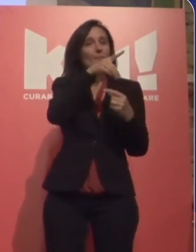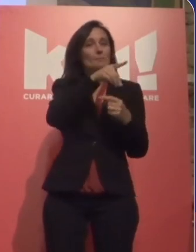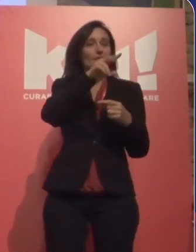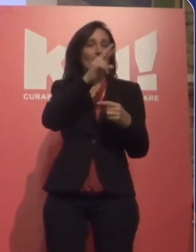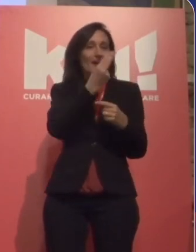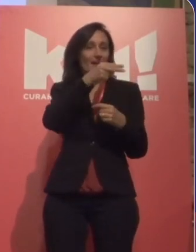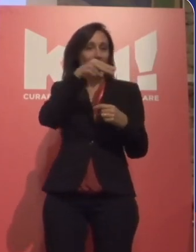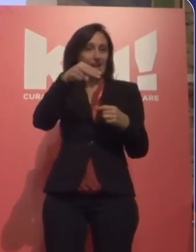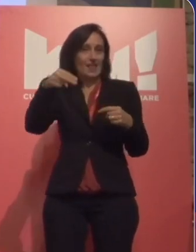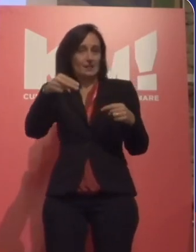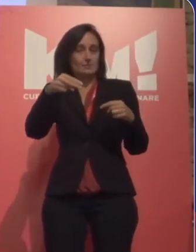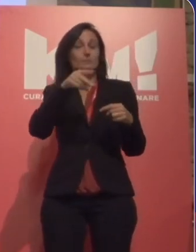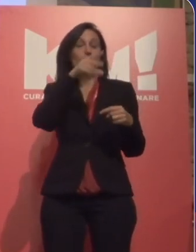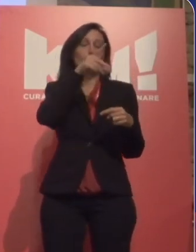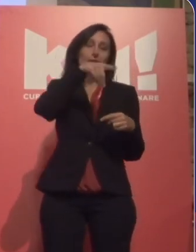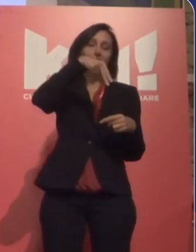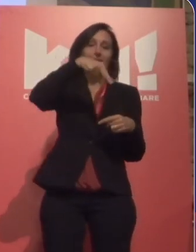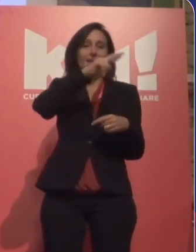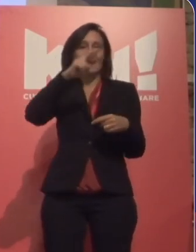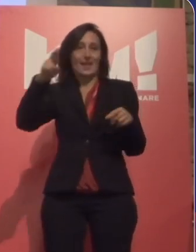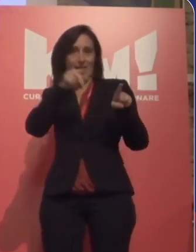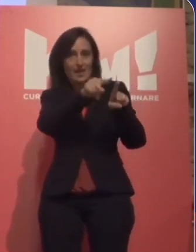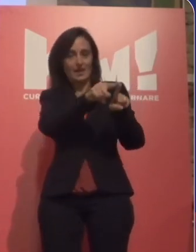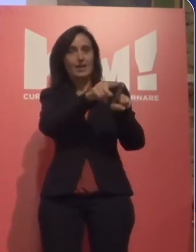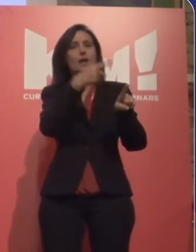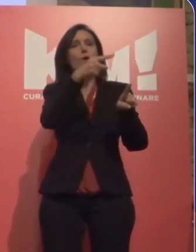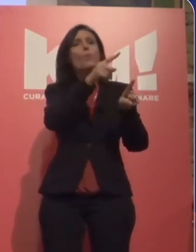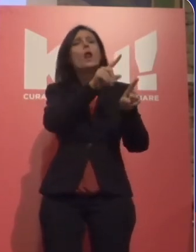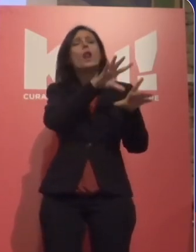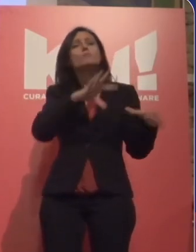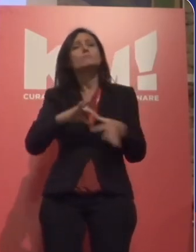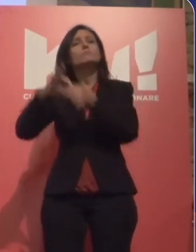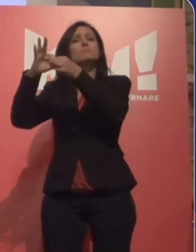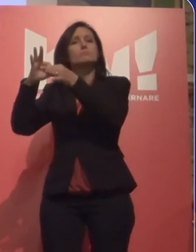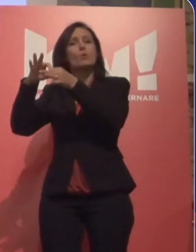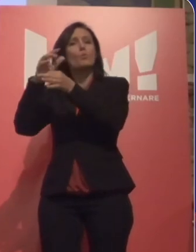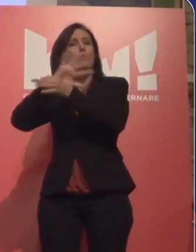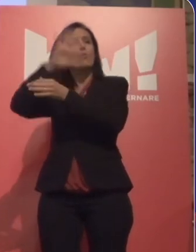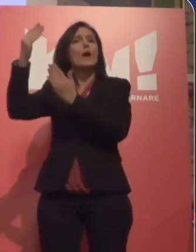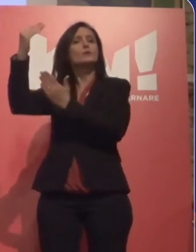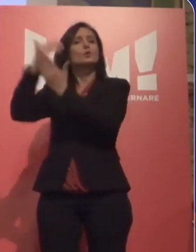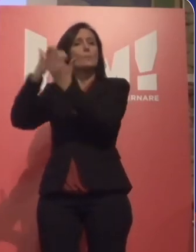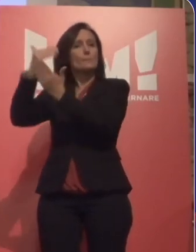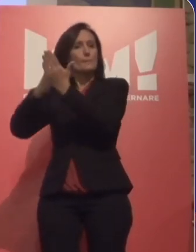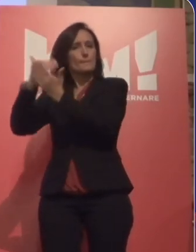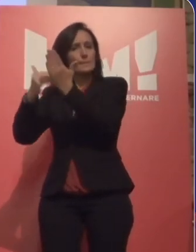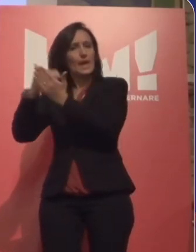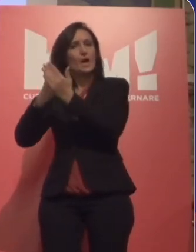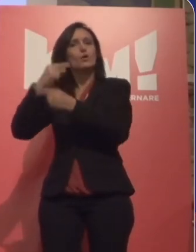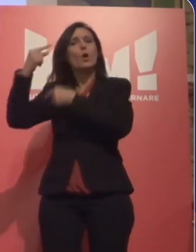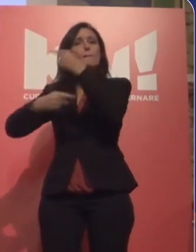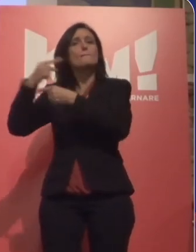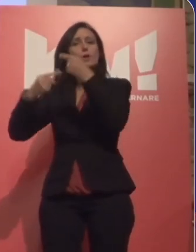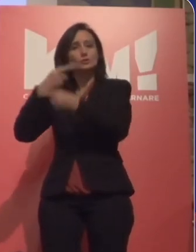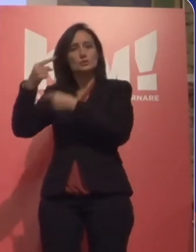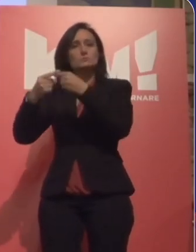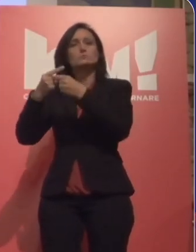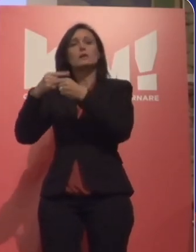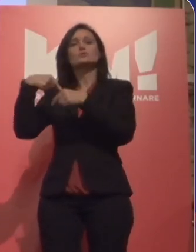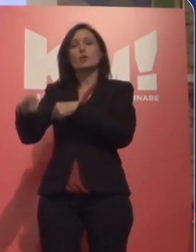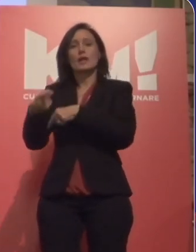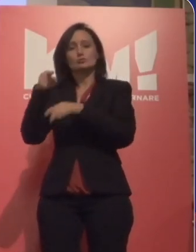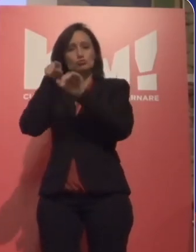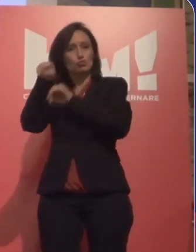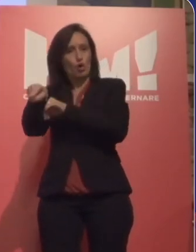marchio piano europeo denominato next generation you abbiamo visto nascere quella scommessa